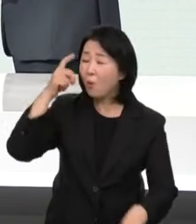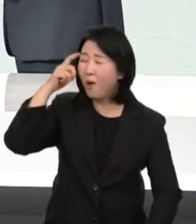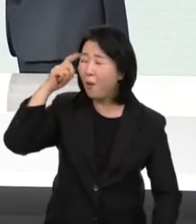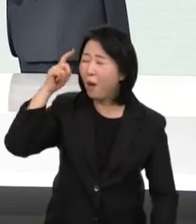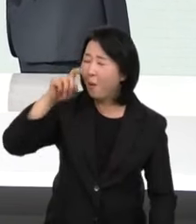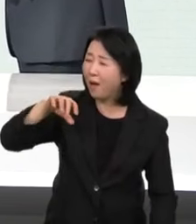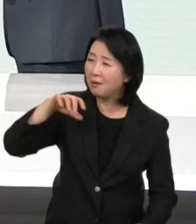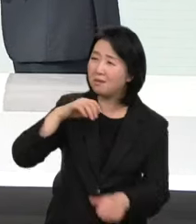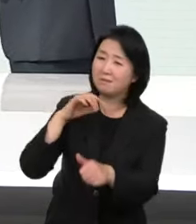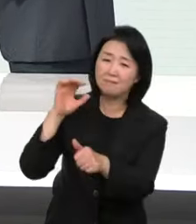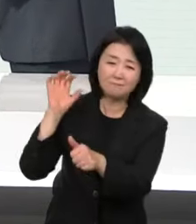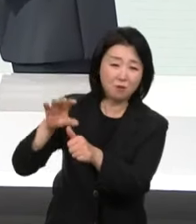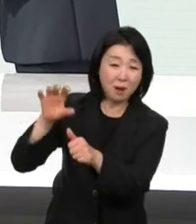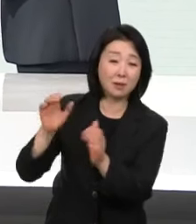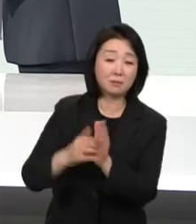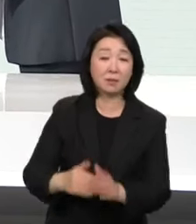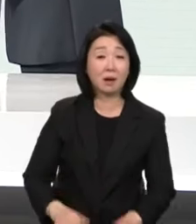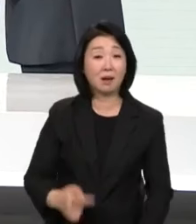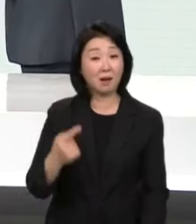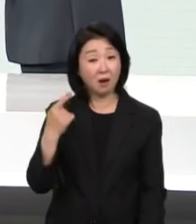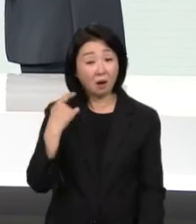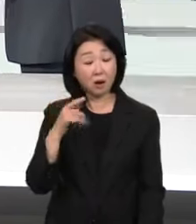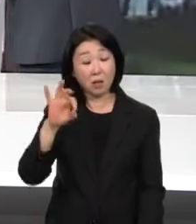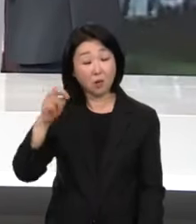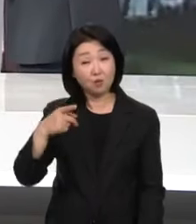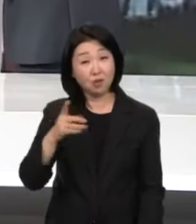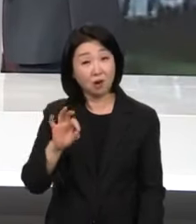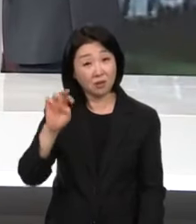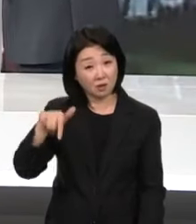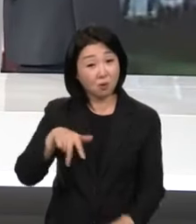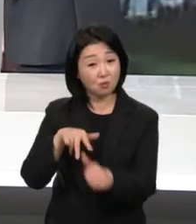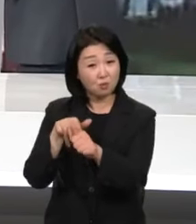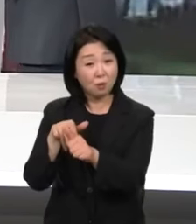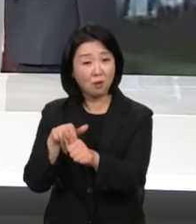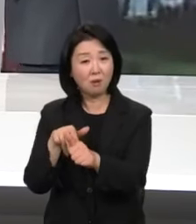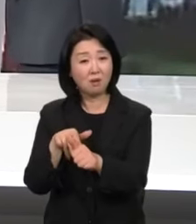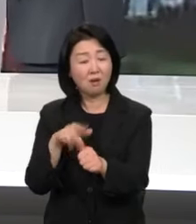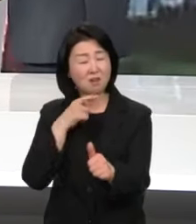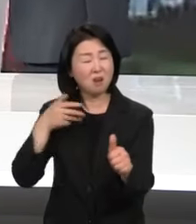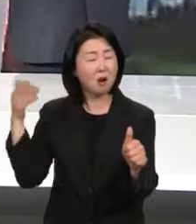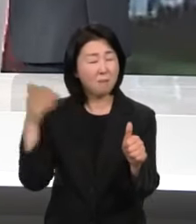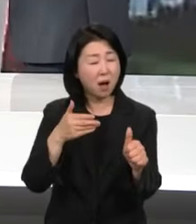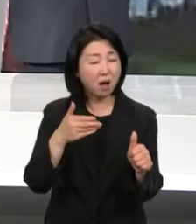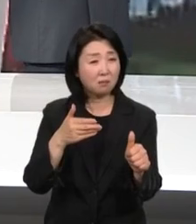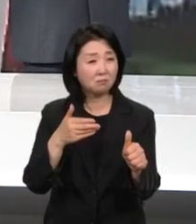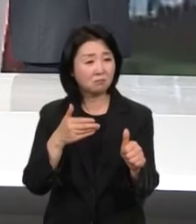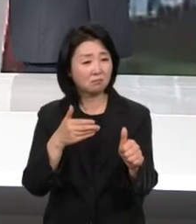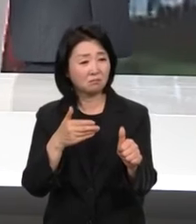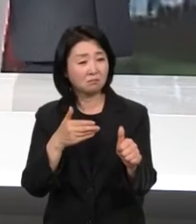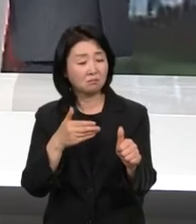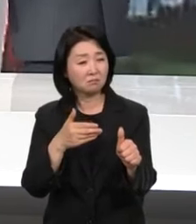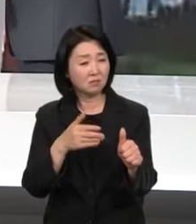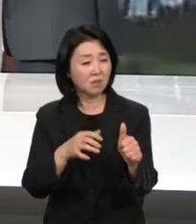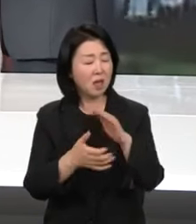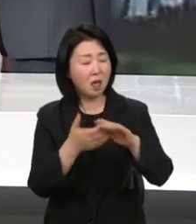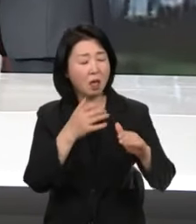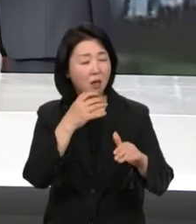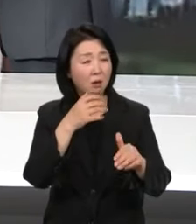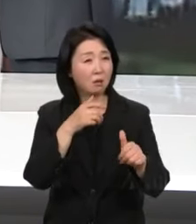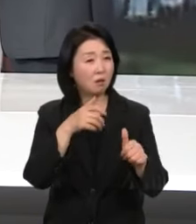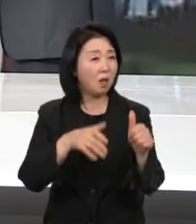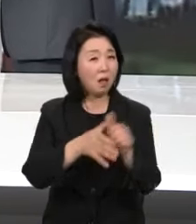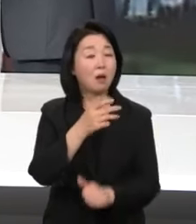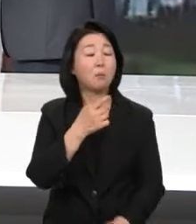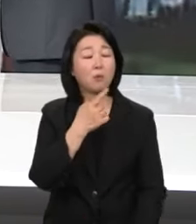공세를 이어갔습니다. 네. 자, 그러자 어제 윤영석 후보 같은 경우에는 협박이나 유해 의도가 결코 없었고 문 전 대통령의 유감의